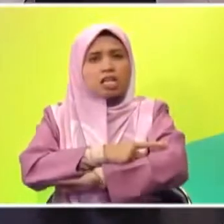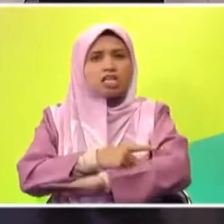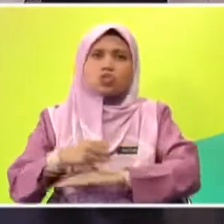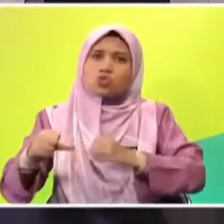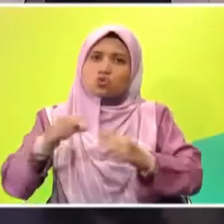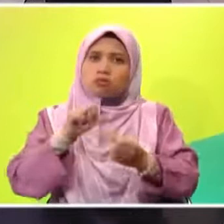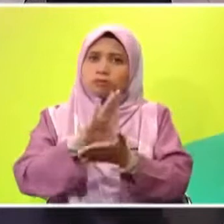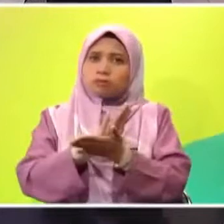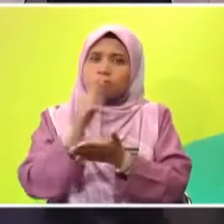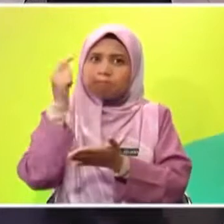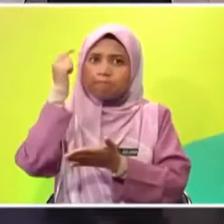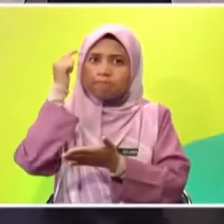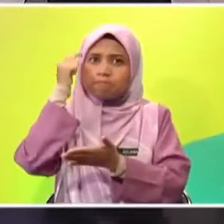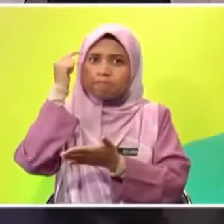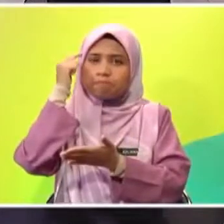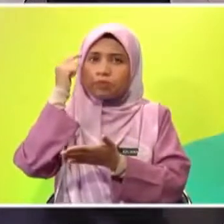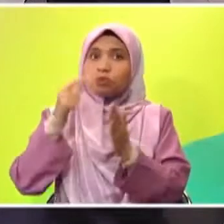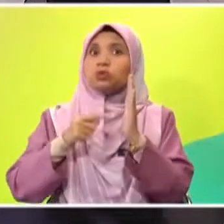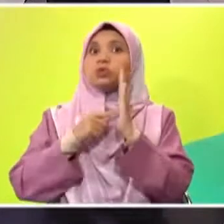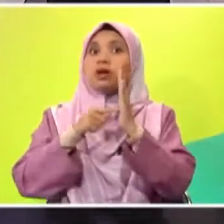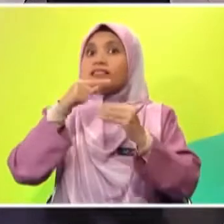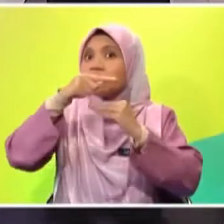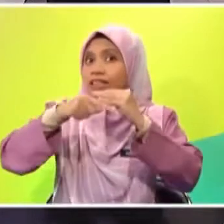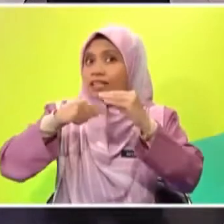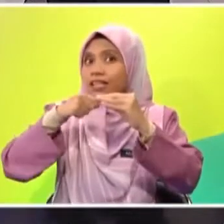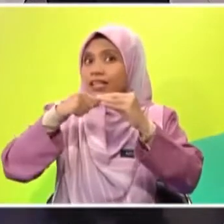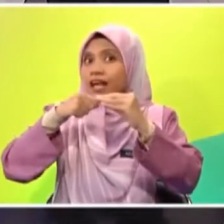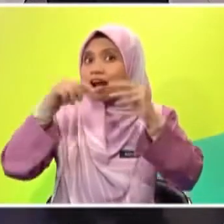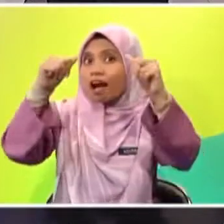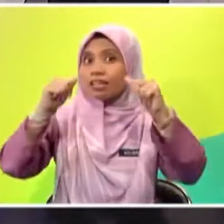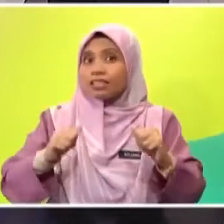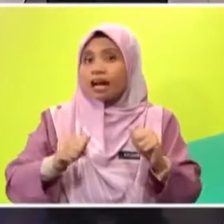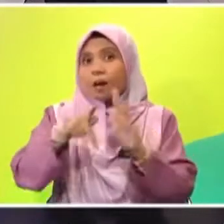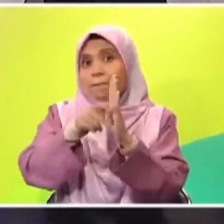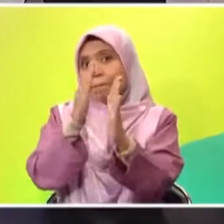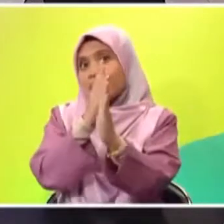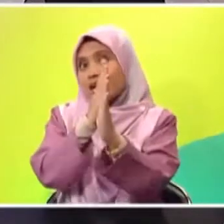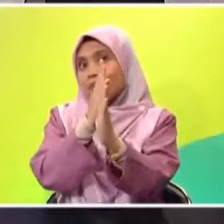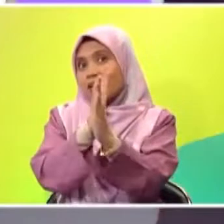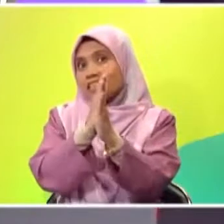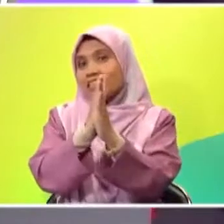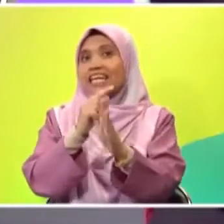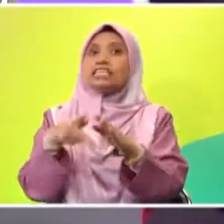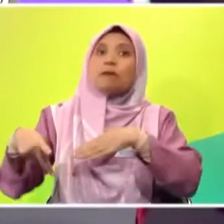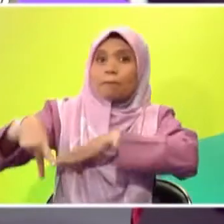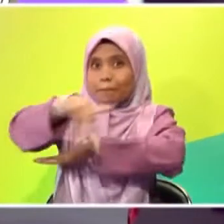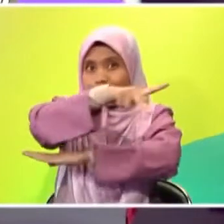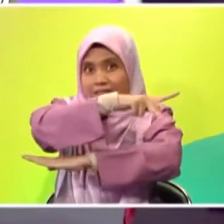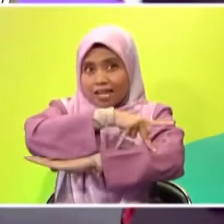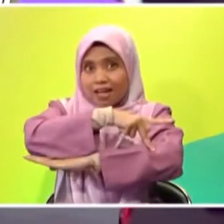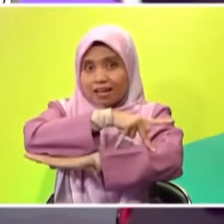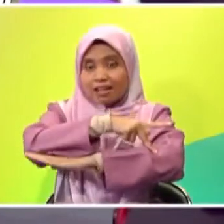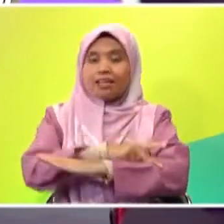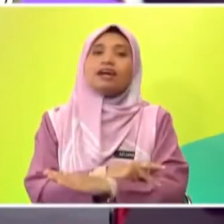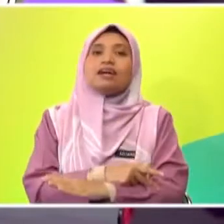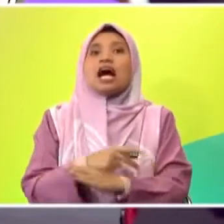sekolah dah tentulah tambah itu menunjukkan tentang Aceh barisan sebagus Kalina betul ini adalah gambar